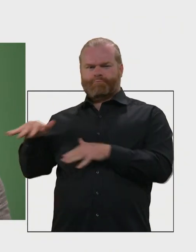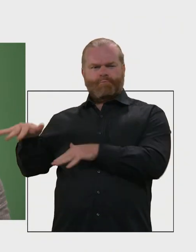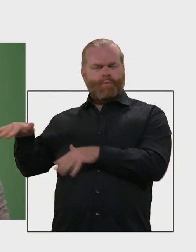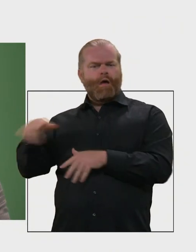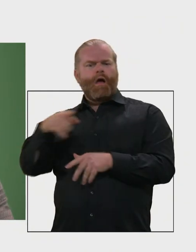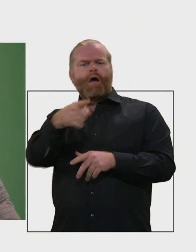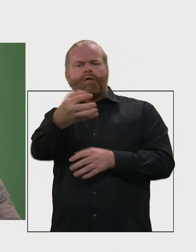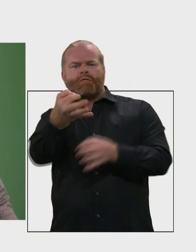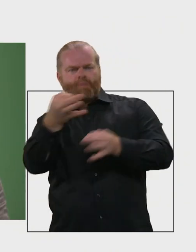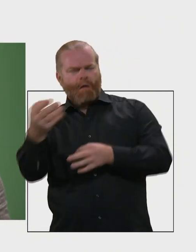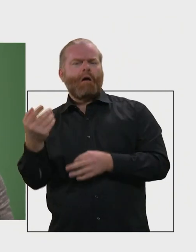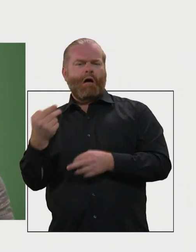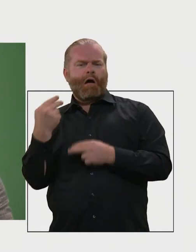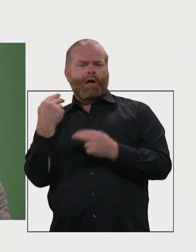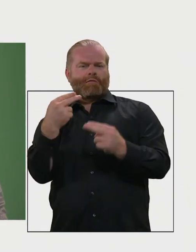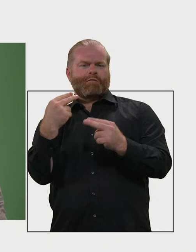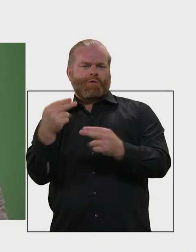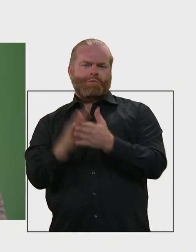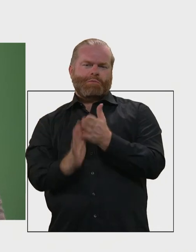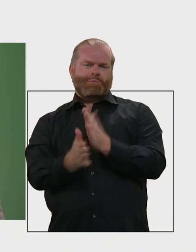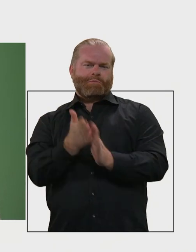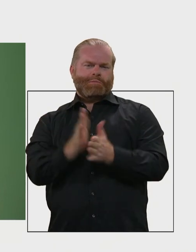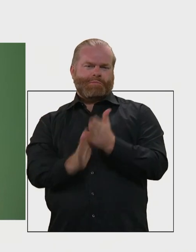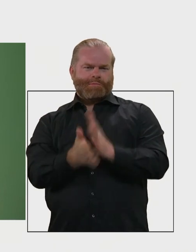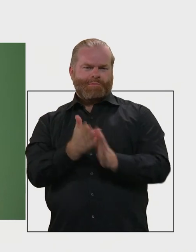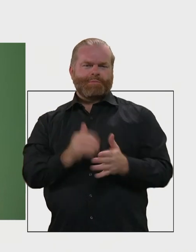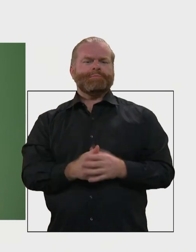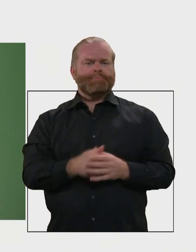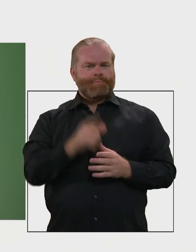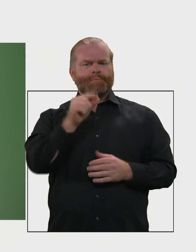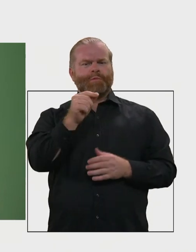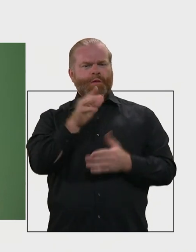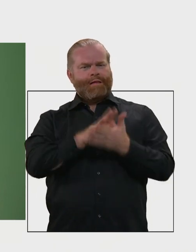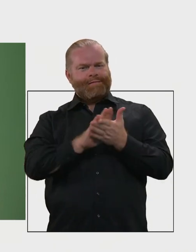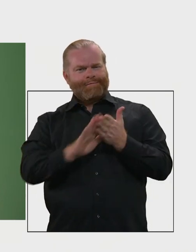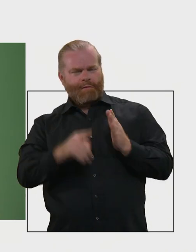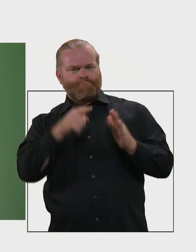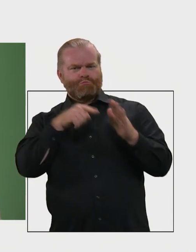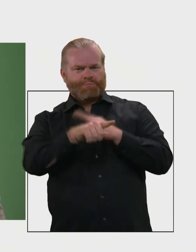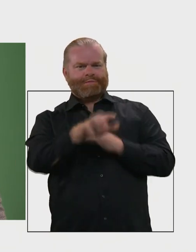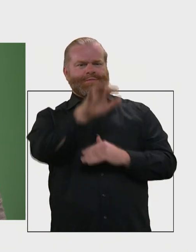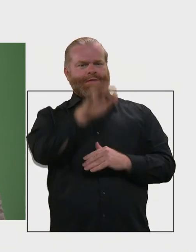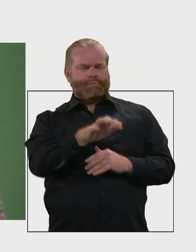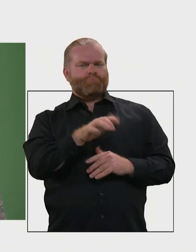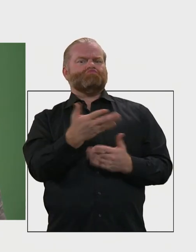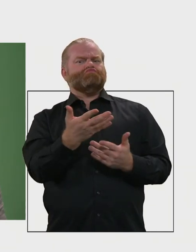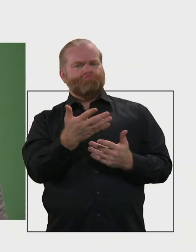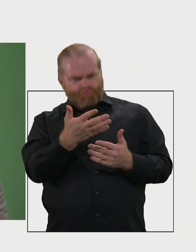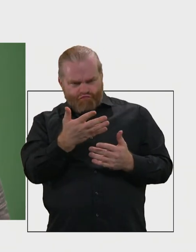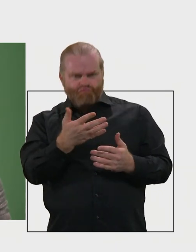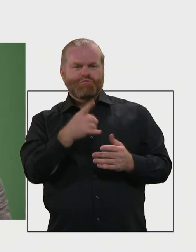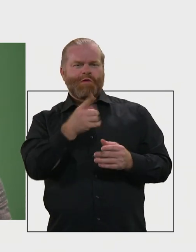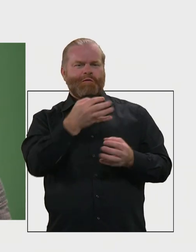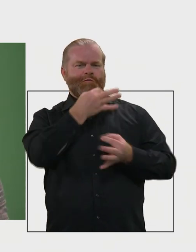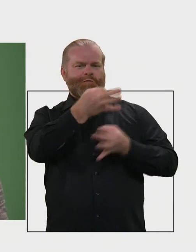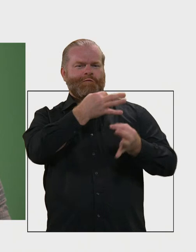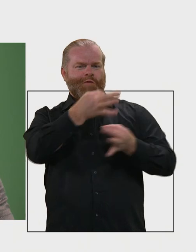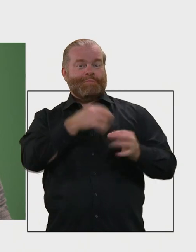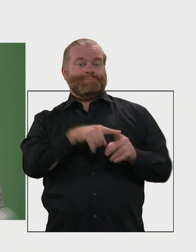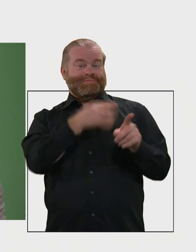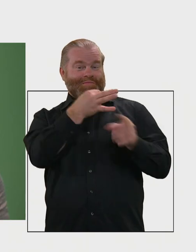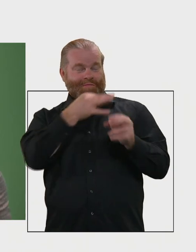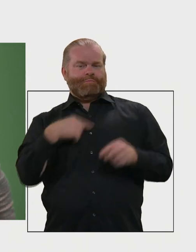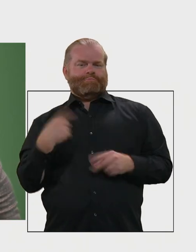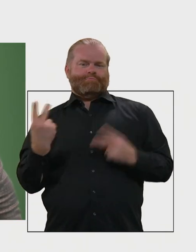auf die Seite drauf, stellt Fragen. Diese Fragen werden wir beantworten, soweit wir das auch können. Vielleicht habt ihr auch einfach